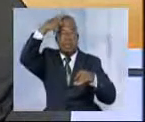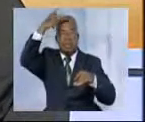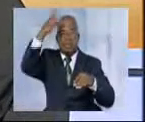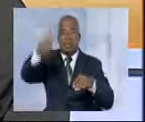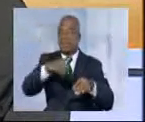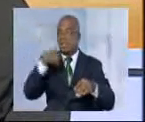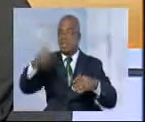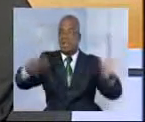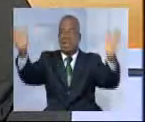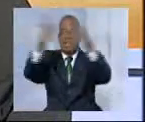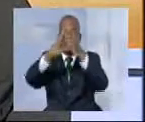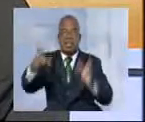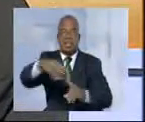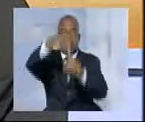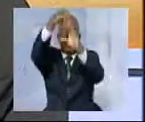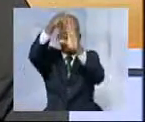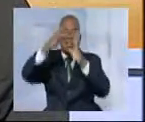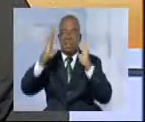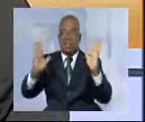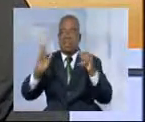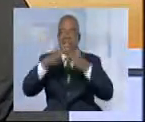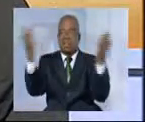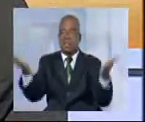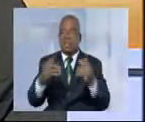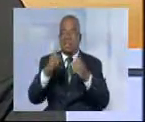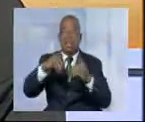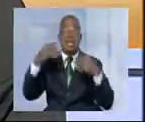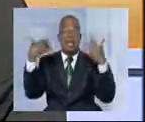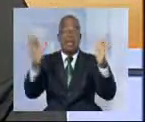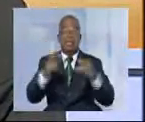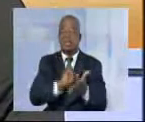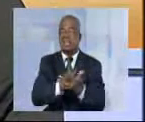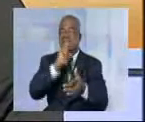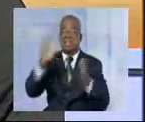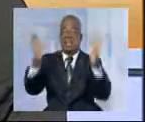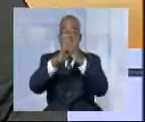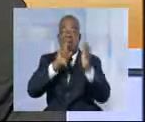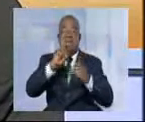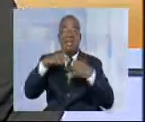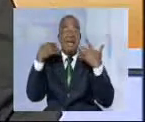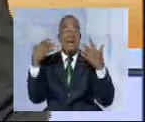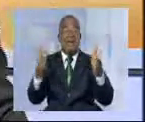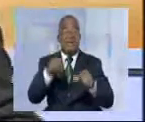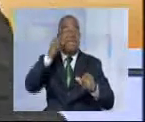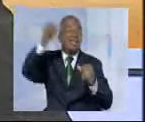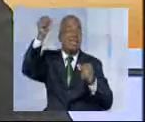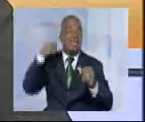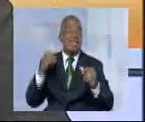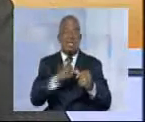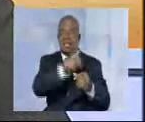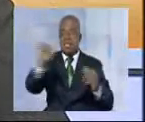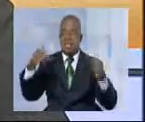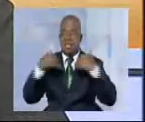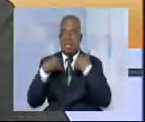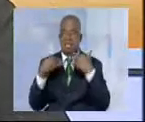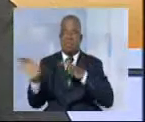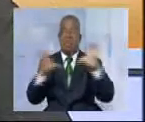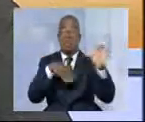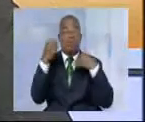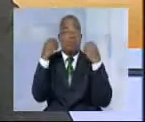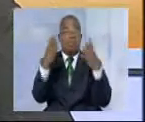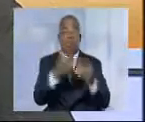qui a réuni des experts ici à Abidjan a pris fin hier. Ces experts ont fait des recommandations pour un meilleur suivi de